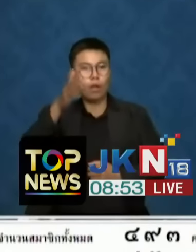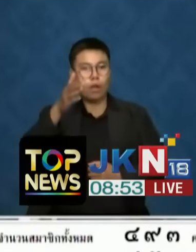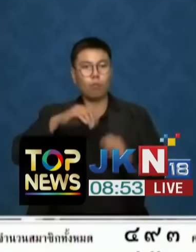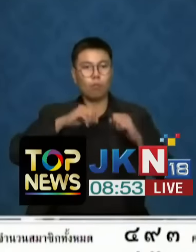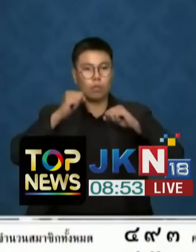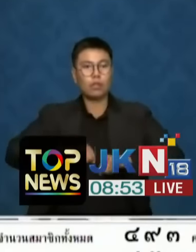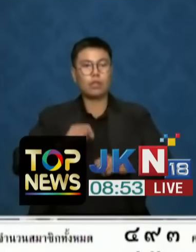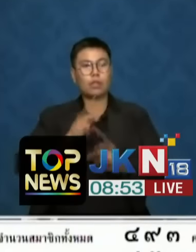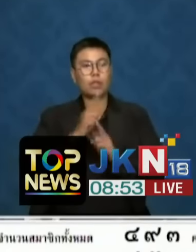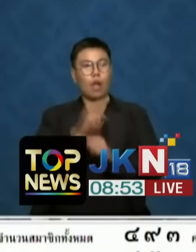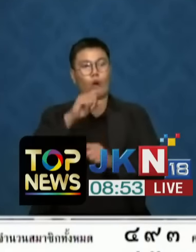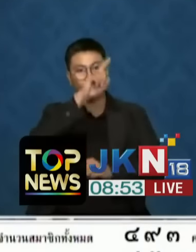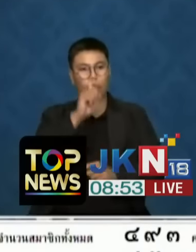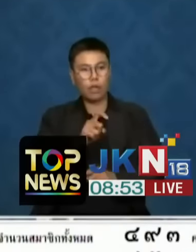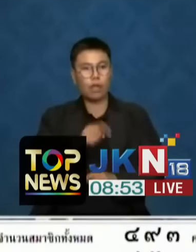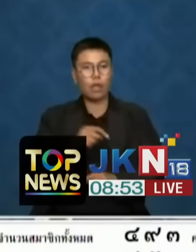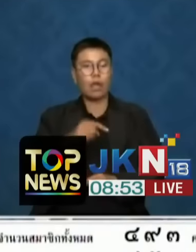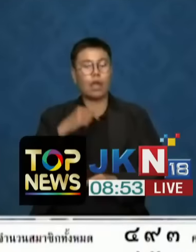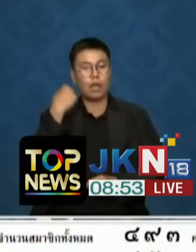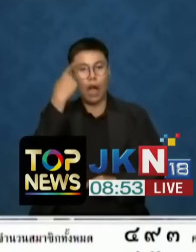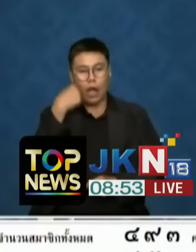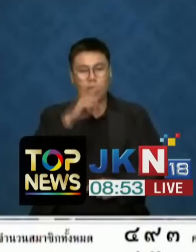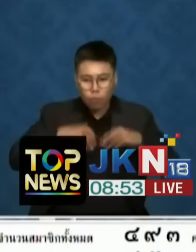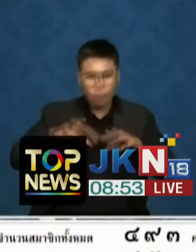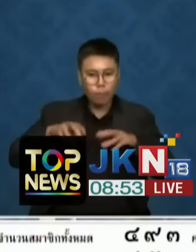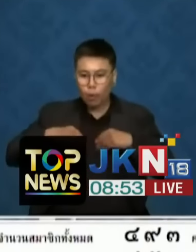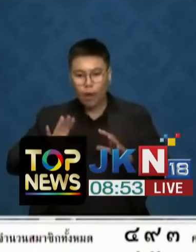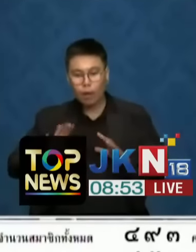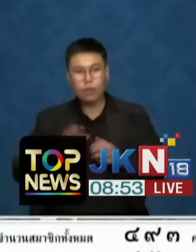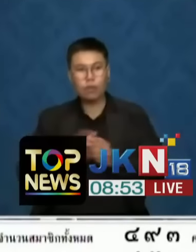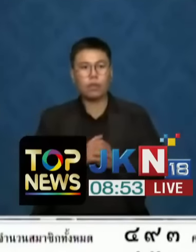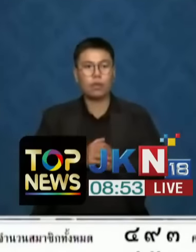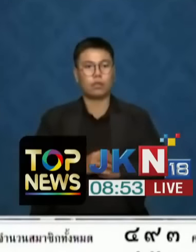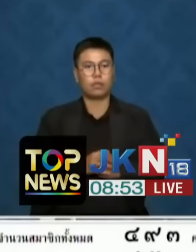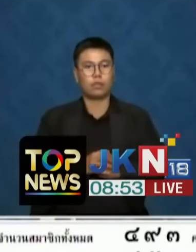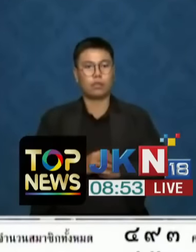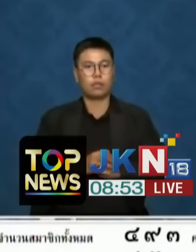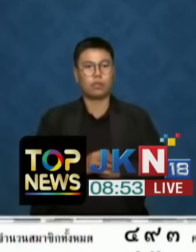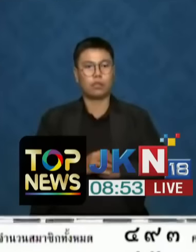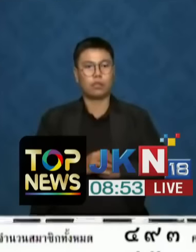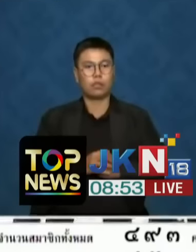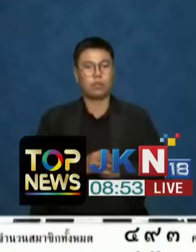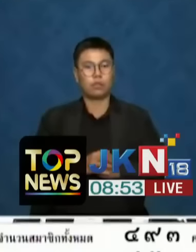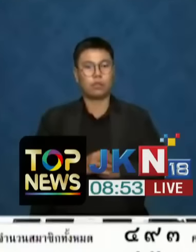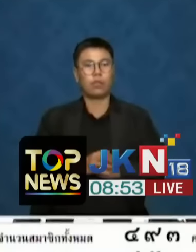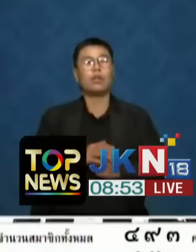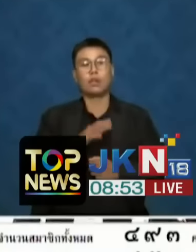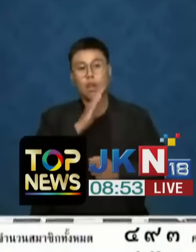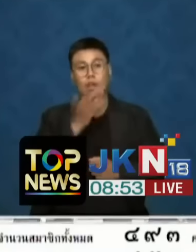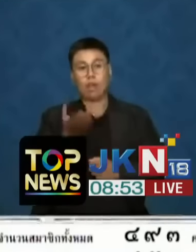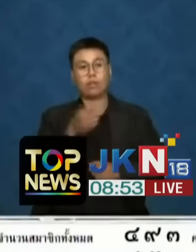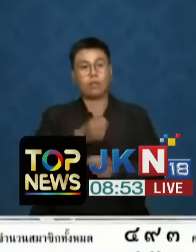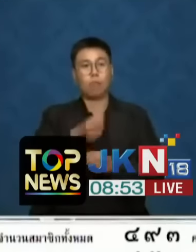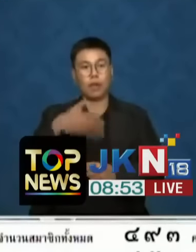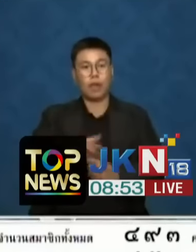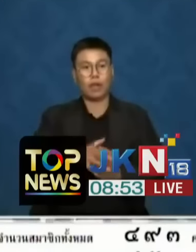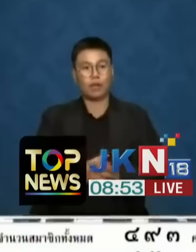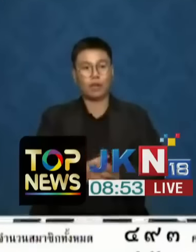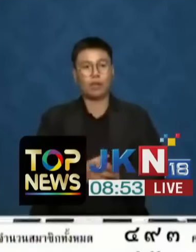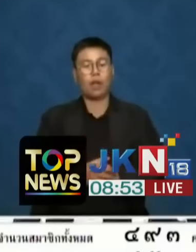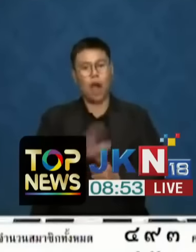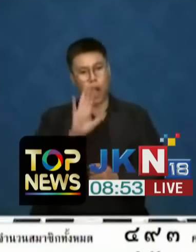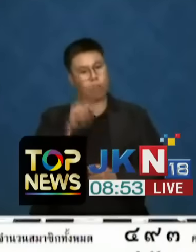ใช่ไหม ใช่คือเป็นการอธิบายแบบเหมือนกับสอนงานเนี ่ ย ใช ่และสอนงานเหมือนกับท่